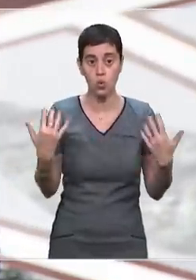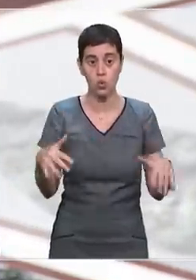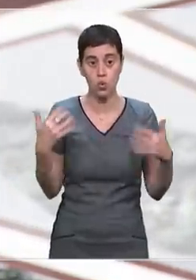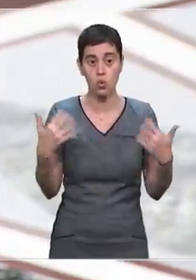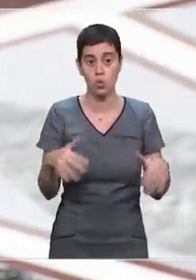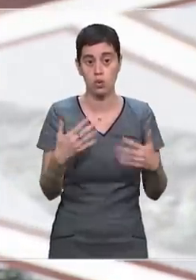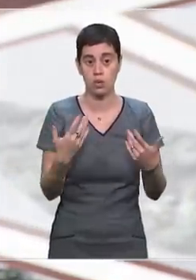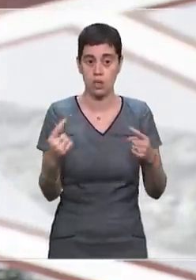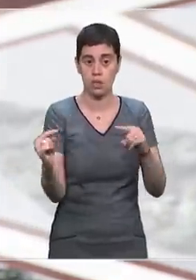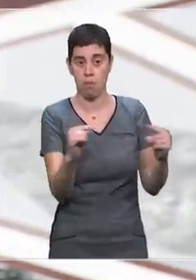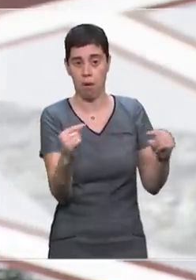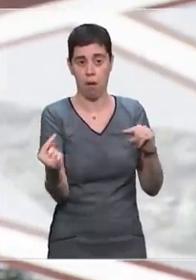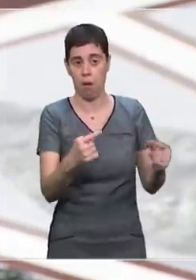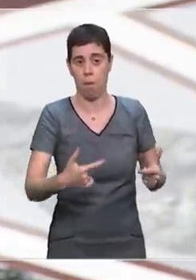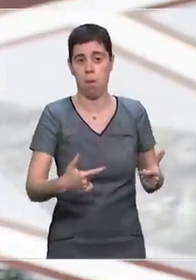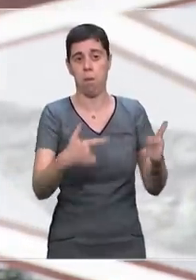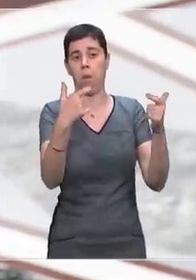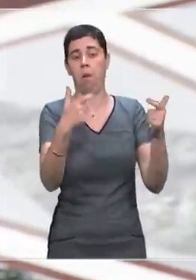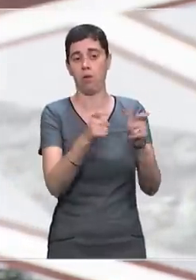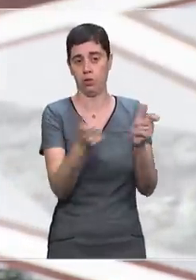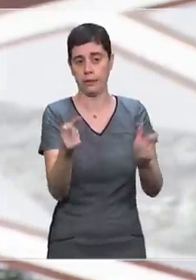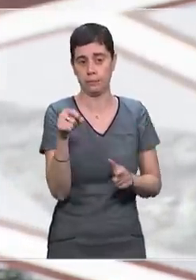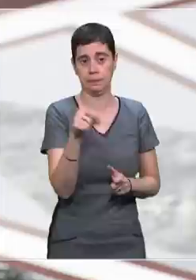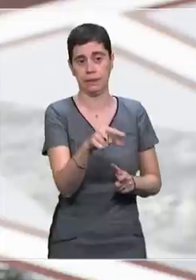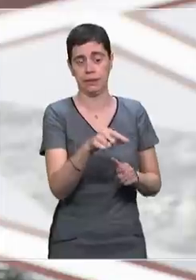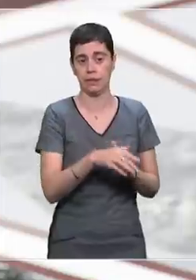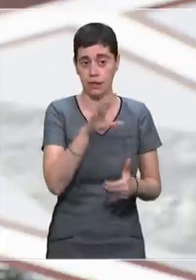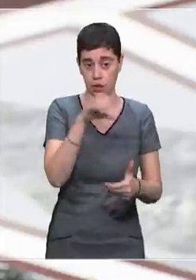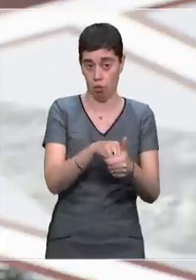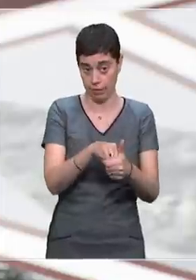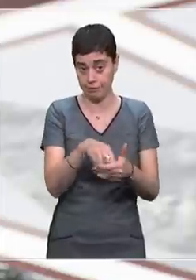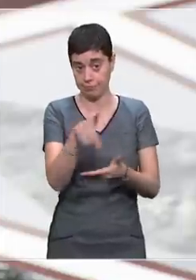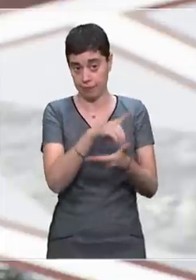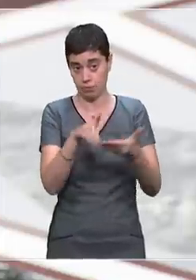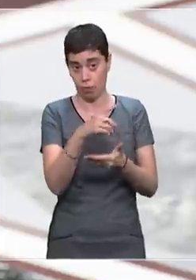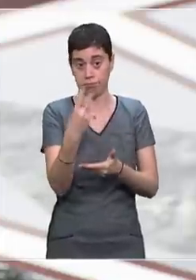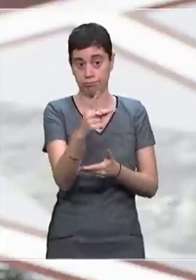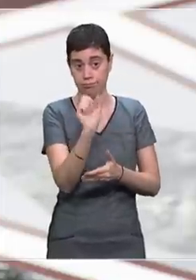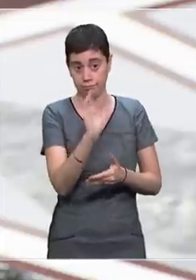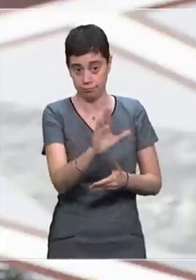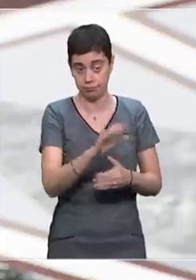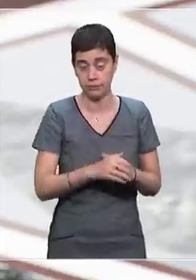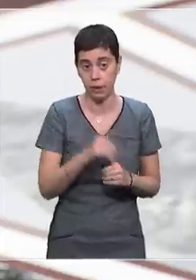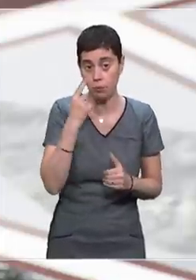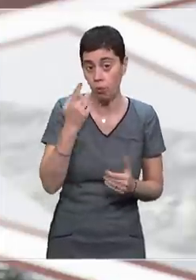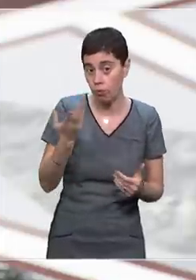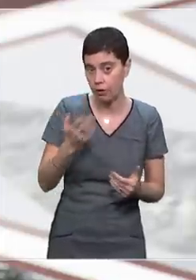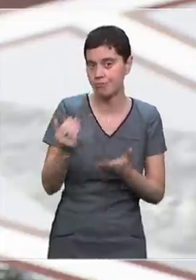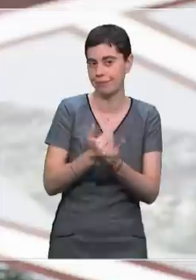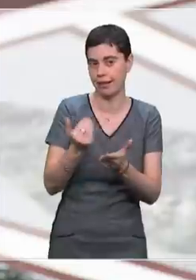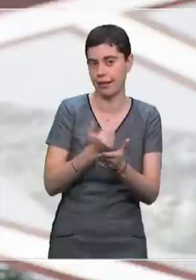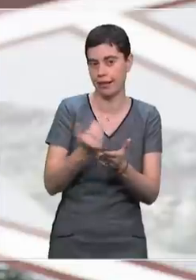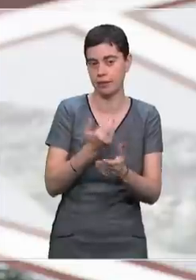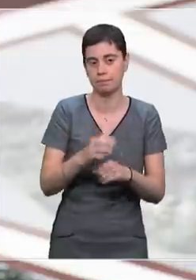aujourd'hui une partie de l'entreprise Sanofi, y compris, vous l'avez dit dans votre circonscription, au sujet des salaires. Donc je voudrais commencer